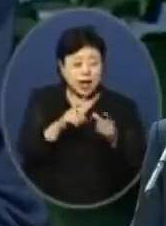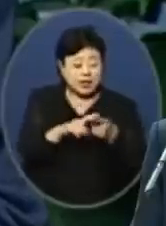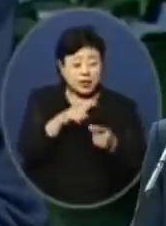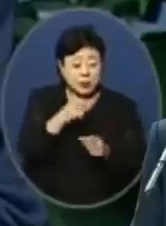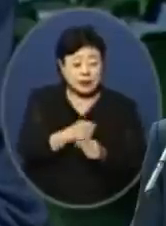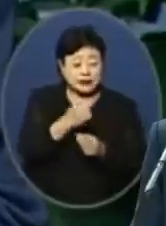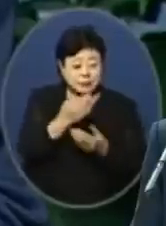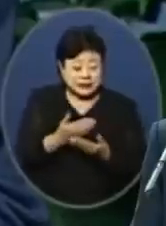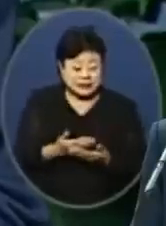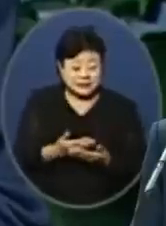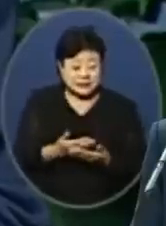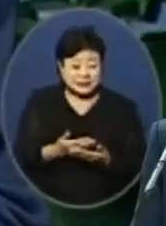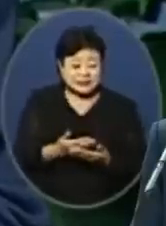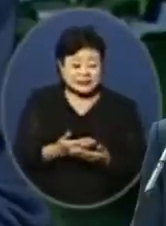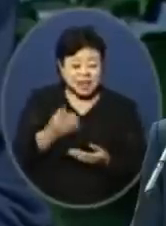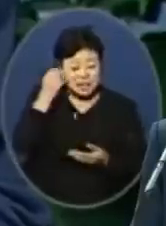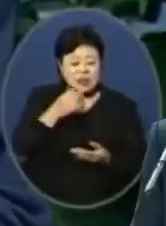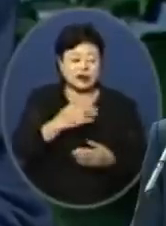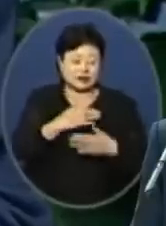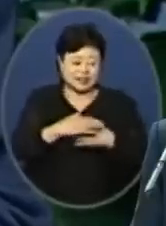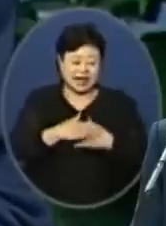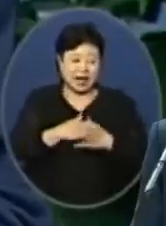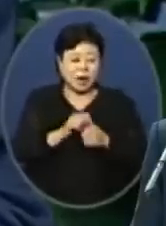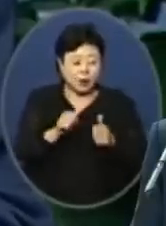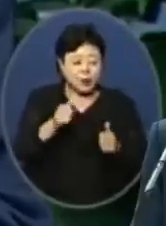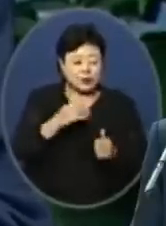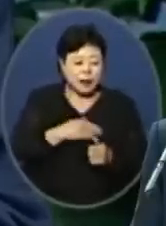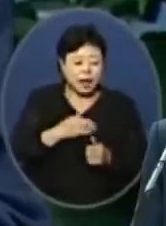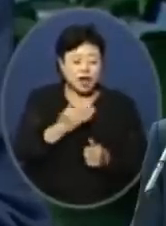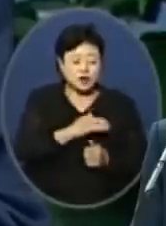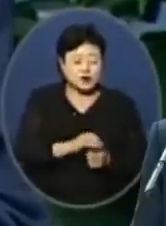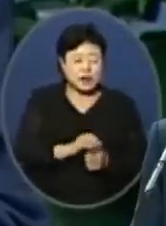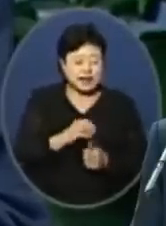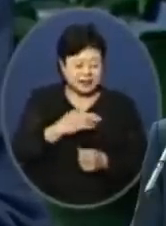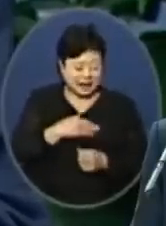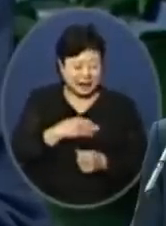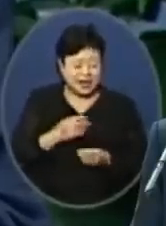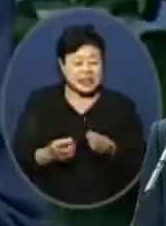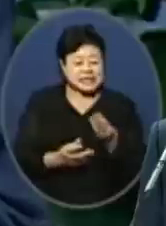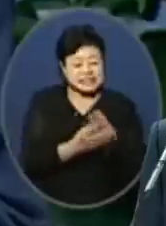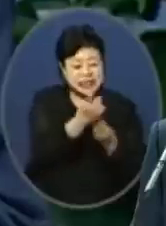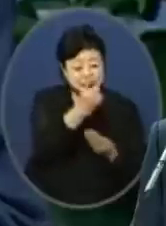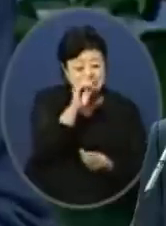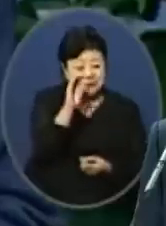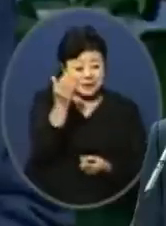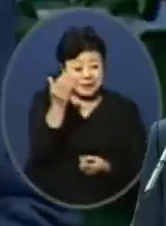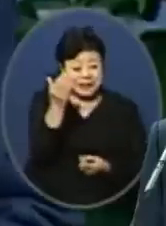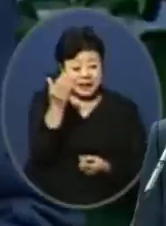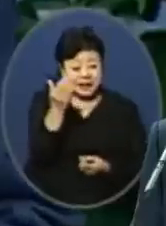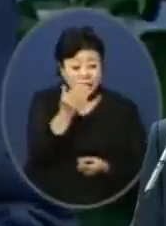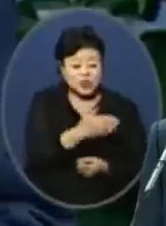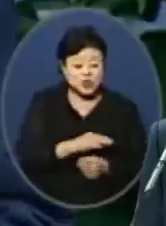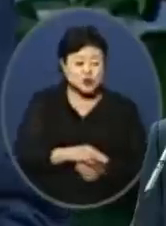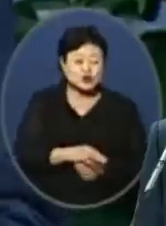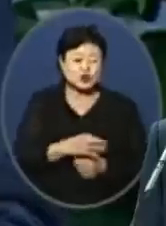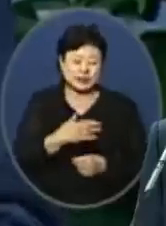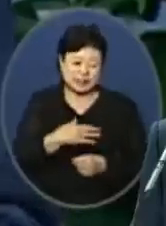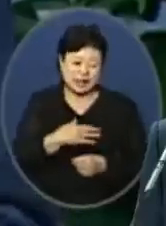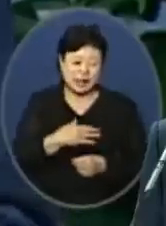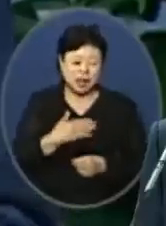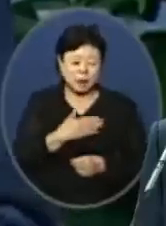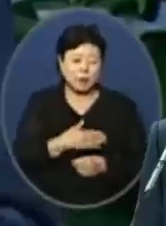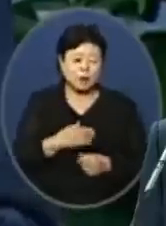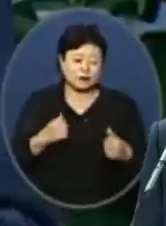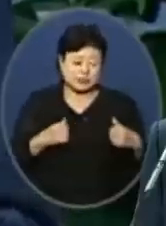모양대로 지어받았으므로 영의 나와 혼의 나와 육의 나 삼위일체가 되어 있는 것입니다. 육의 나는